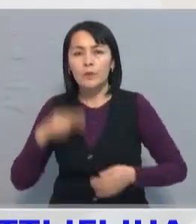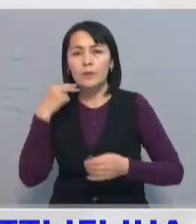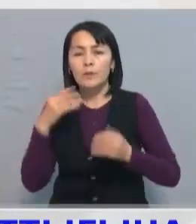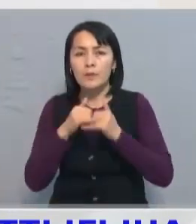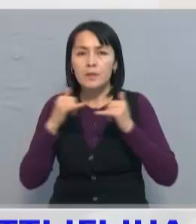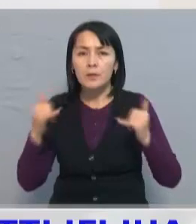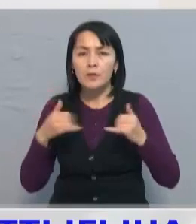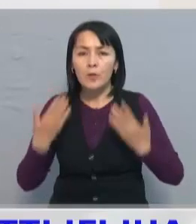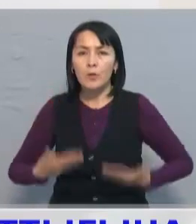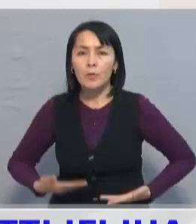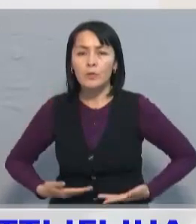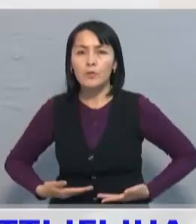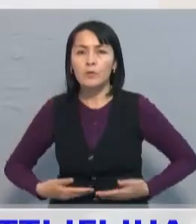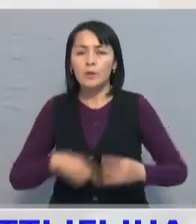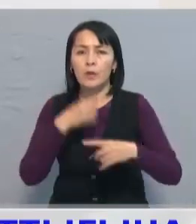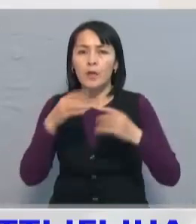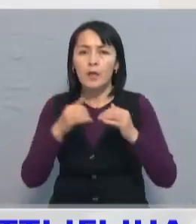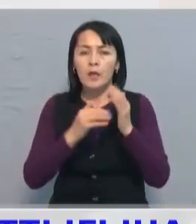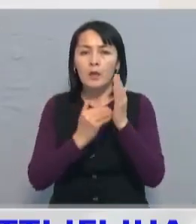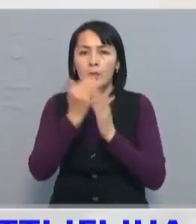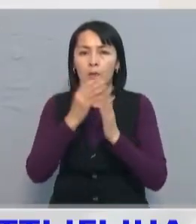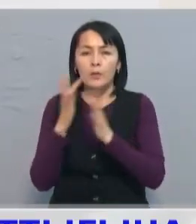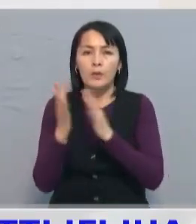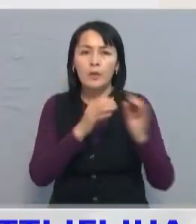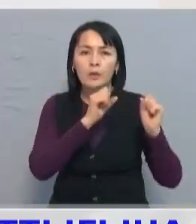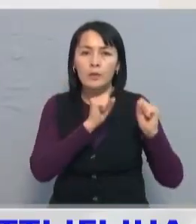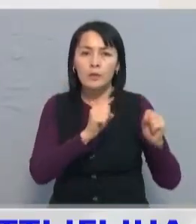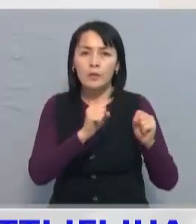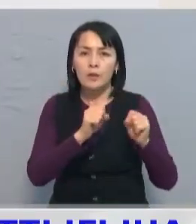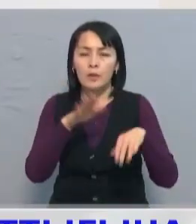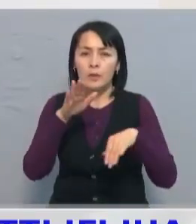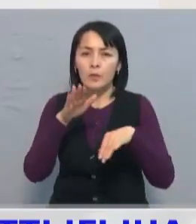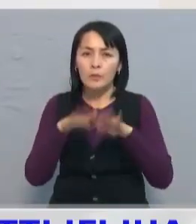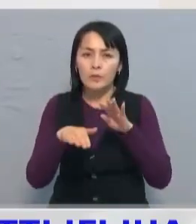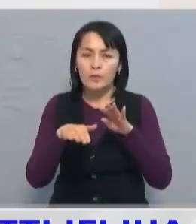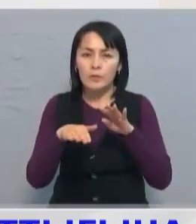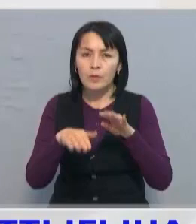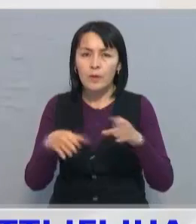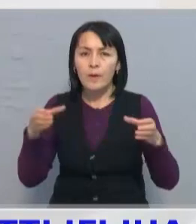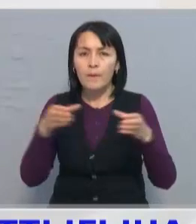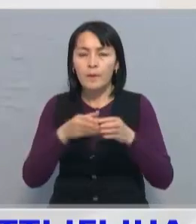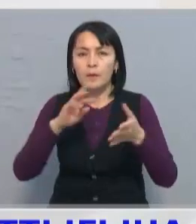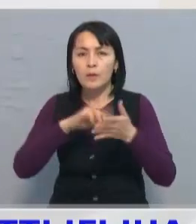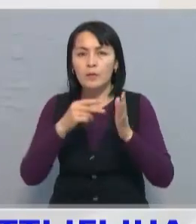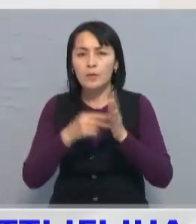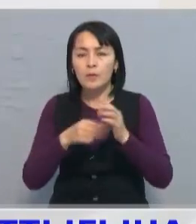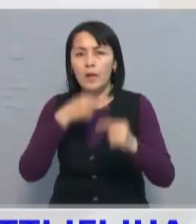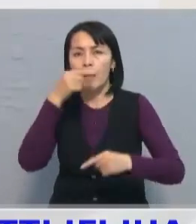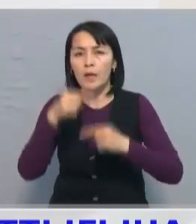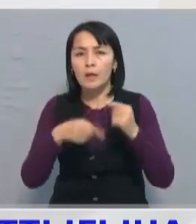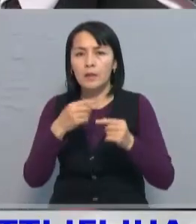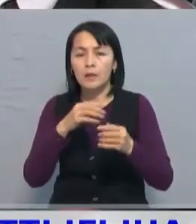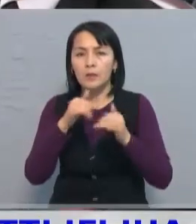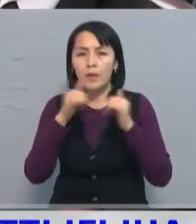дамыту, өмір сүру жағдайын көтеру, экологиялық жағдайды жақсарту, партиялық жобаларды әрмен қарай